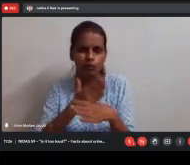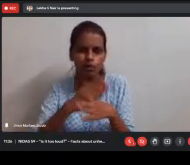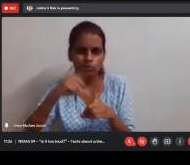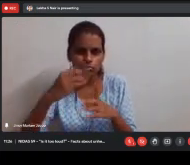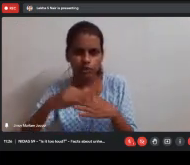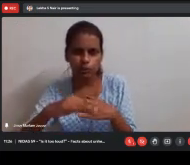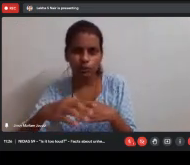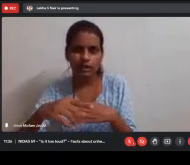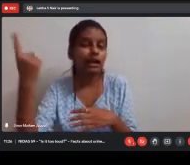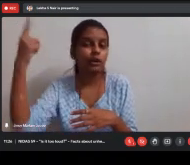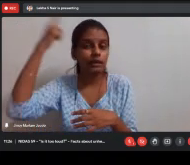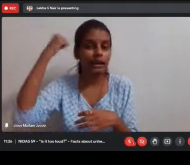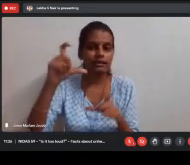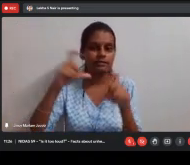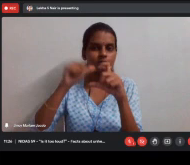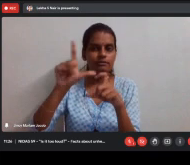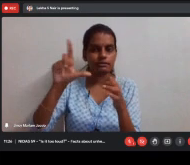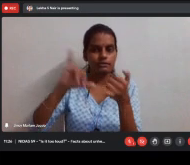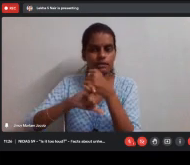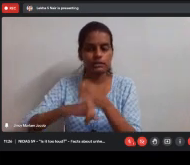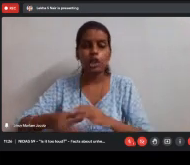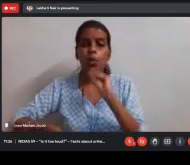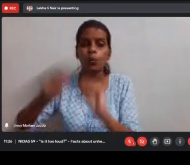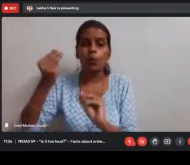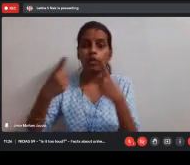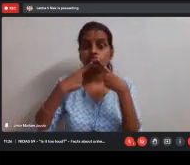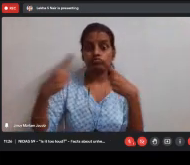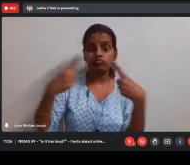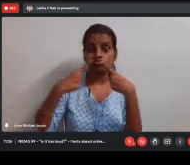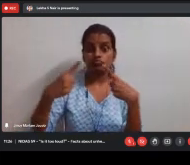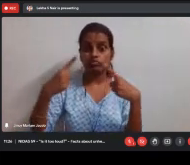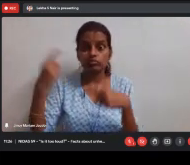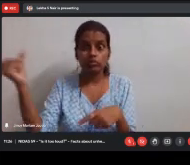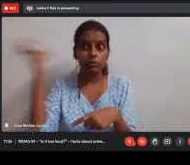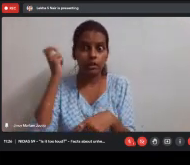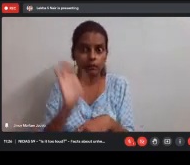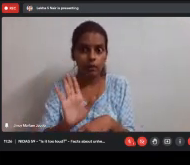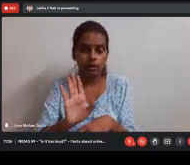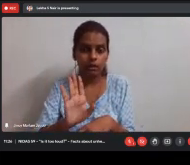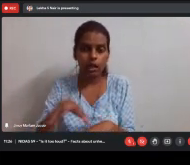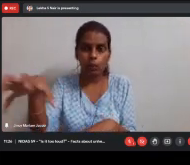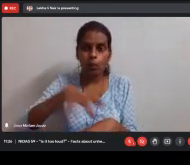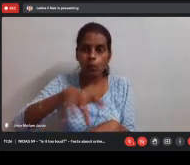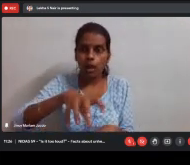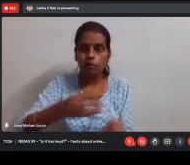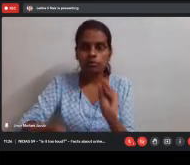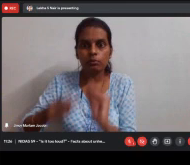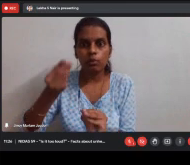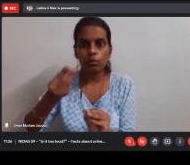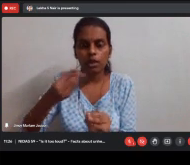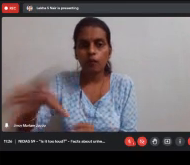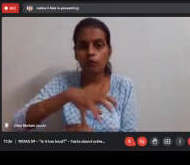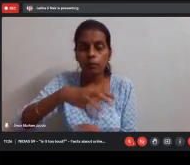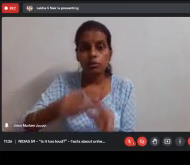സോ നമ്മളിപ്പോ കണ്ടതാണ് മെക്കാനിക്കൽ ഡിസ്ട്രക്ഷൻ എന്ന് പറയുന്നത്. അതായത് നോർമലി വർക്ക് ചെയ്തുകൊണ്ടിരിക്കുന്ന നമ്മളുടെ